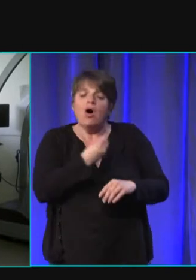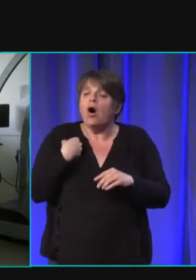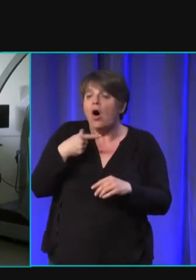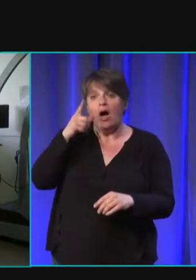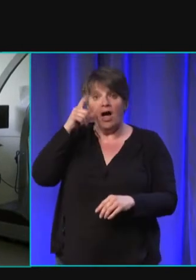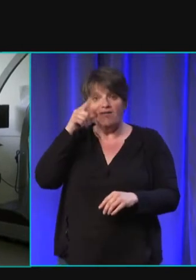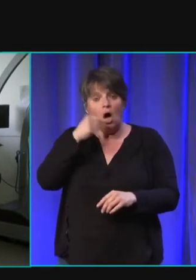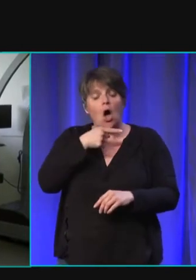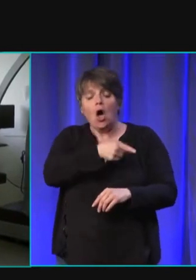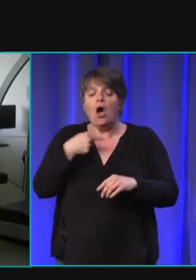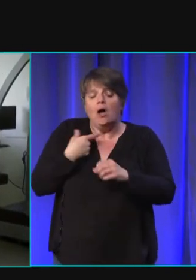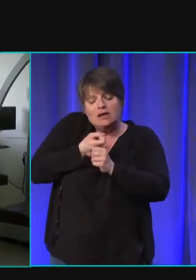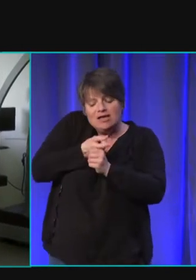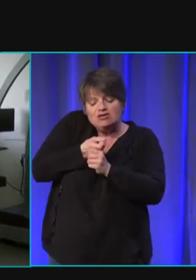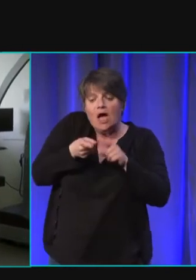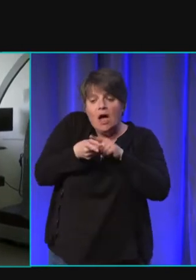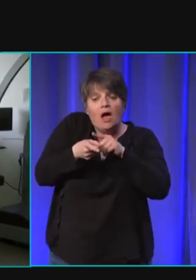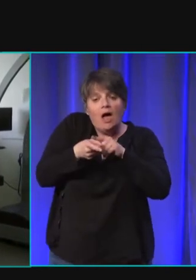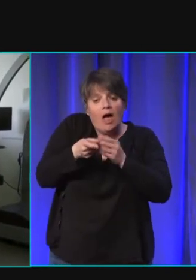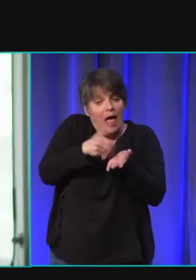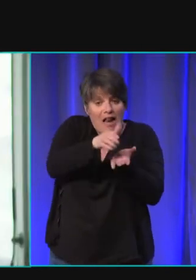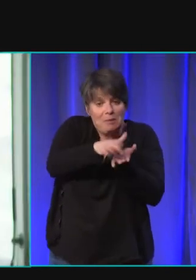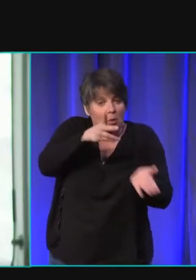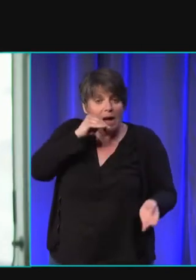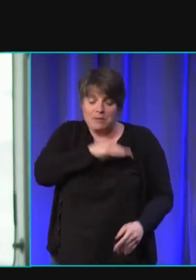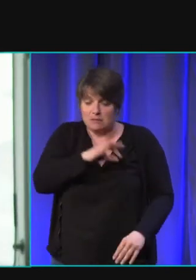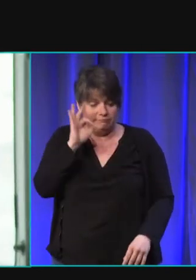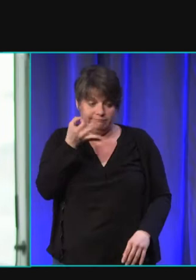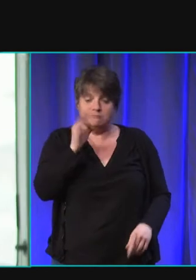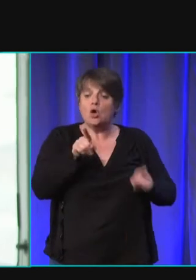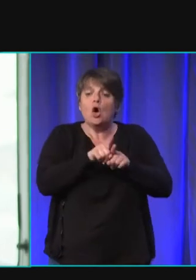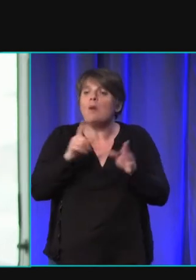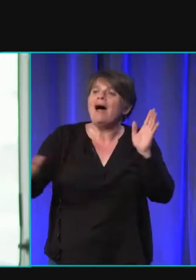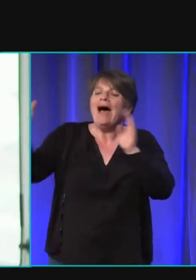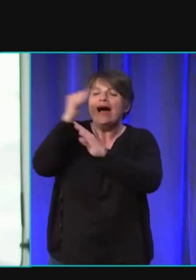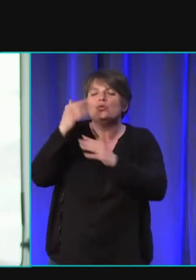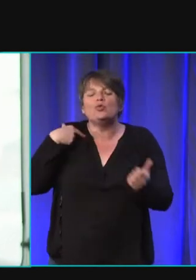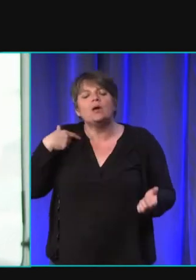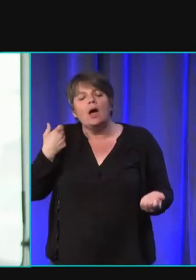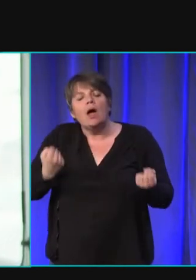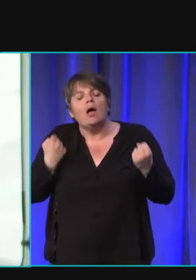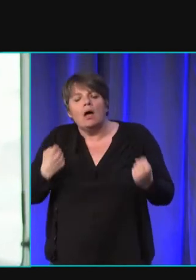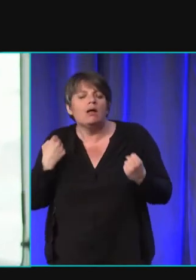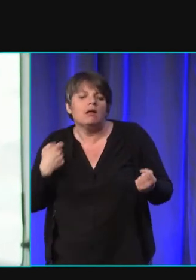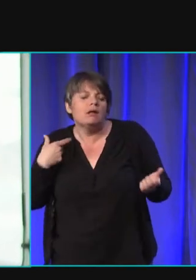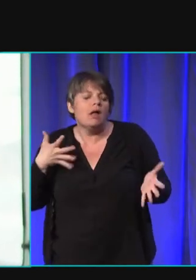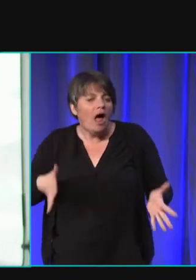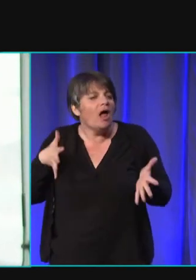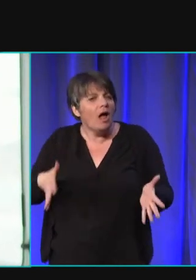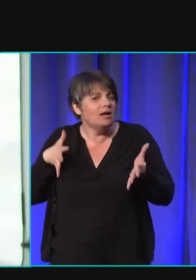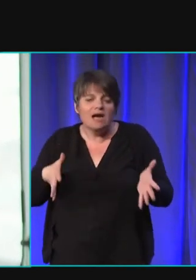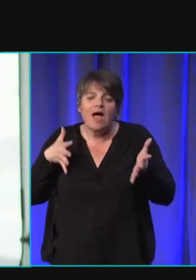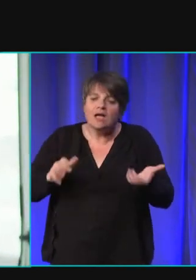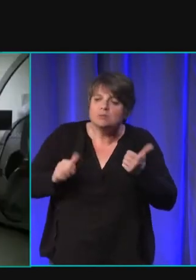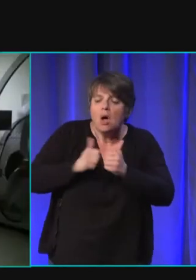l'effort plus rapidement que les adultes? Tout à fait. C'est comme un athlète adulte entraîné en endurance. C'est la même